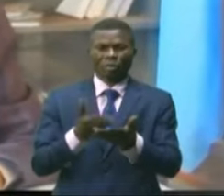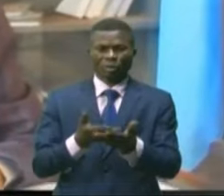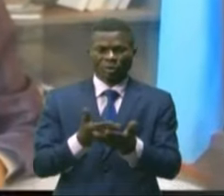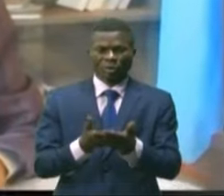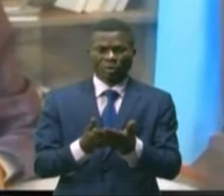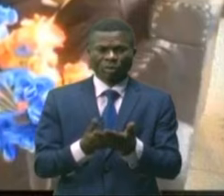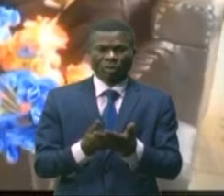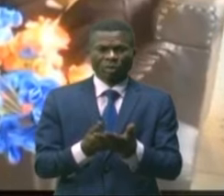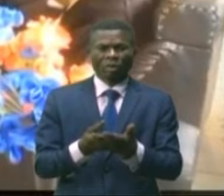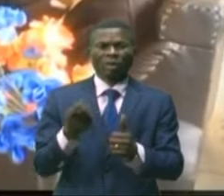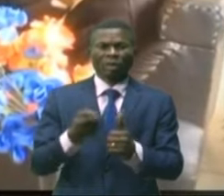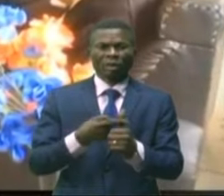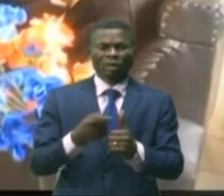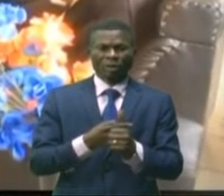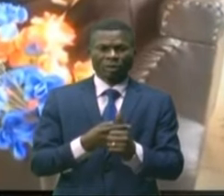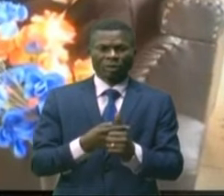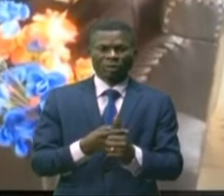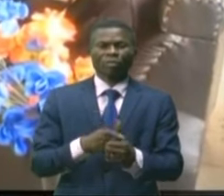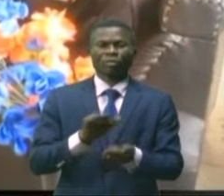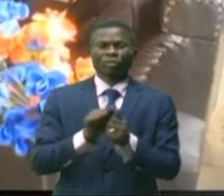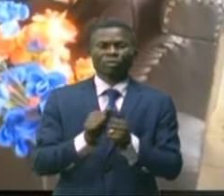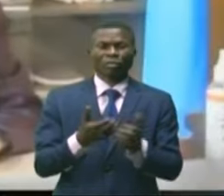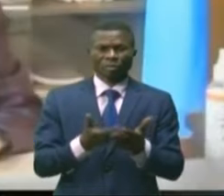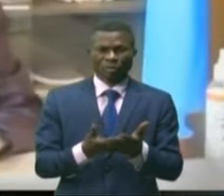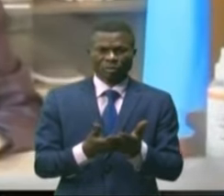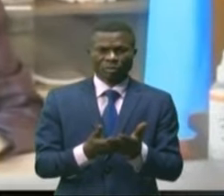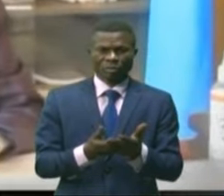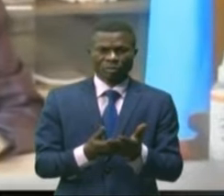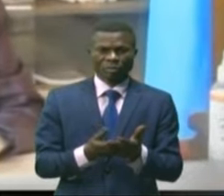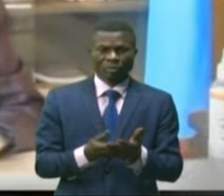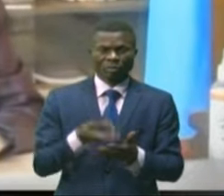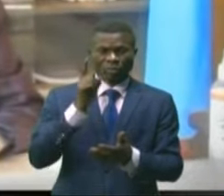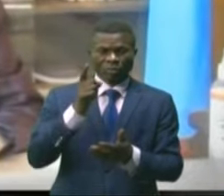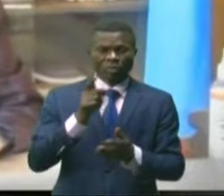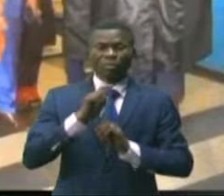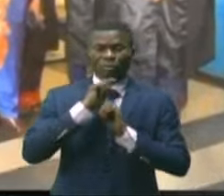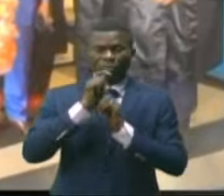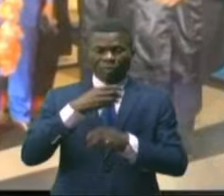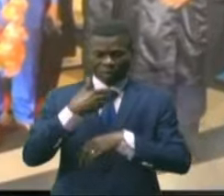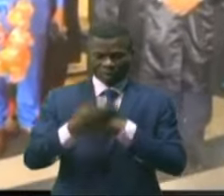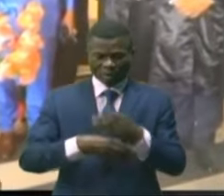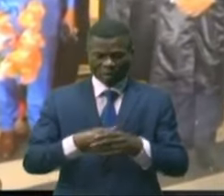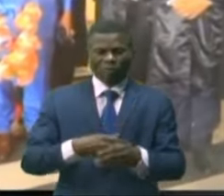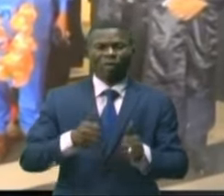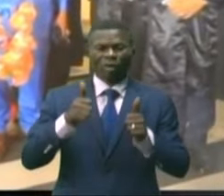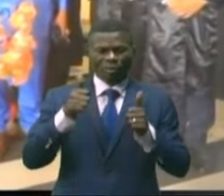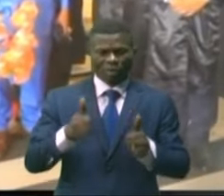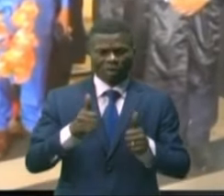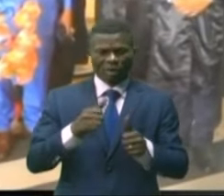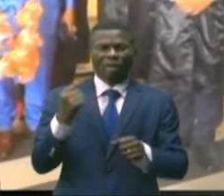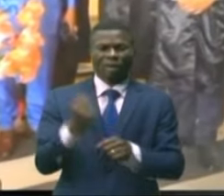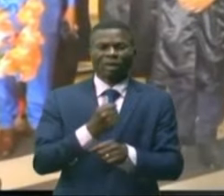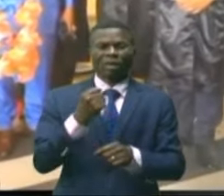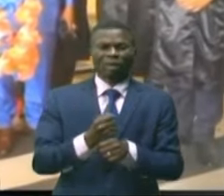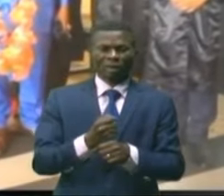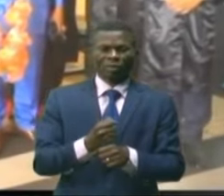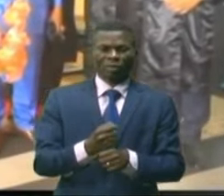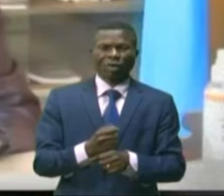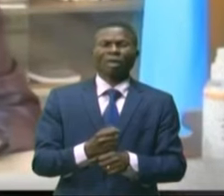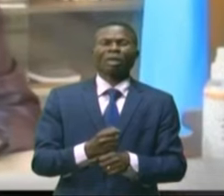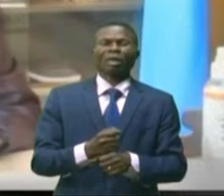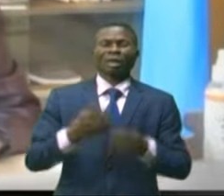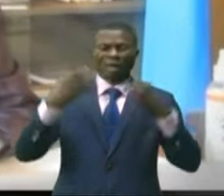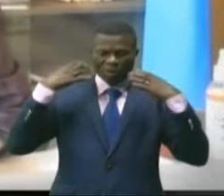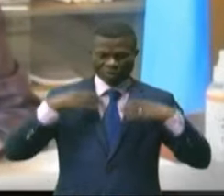de l'Équateur. C'est pour leur permettre d'exercer convenablement et en bonne